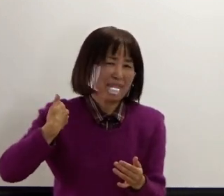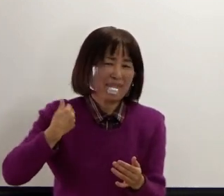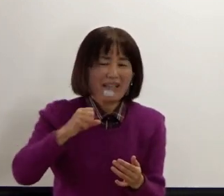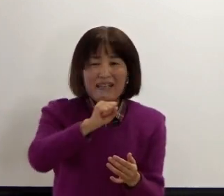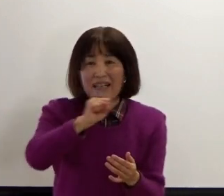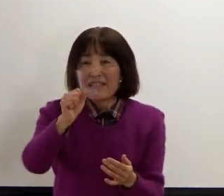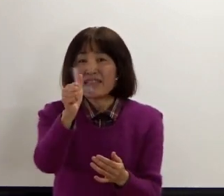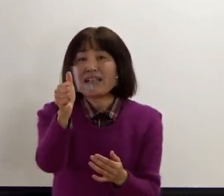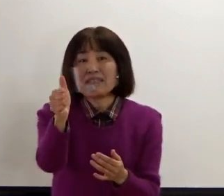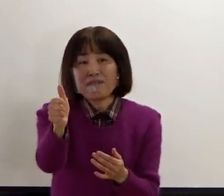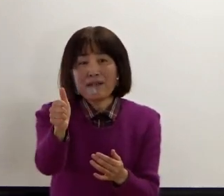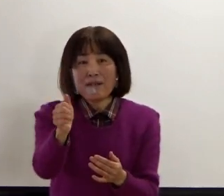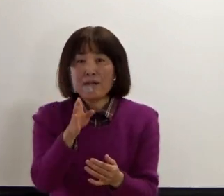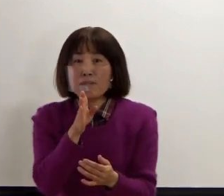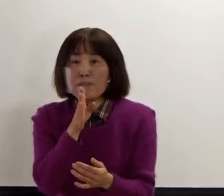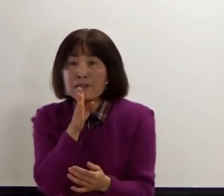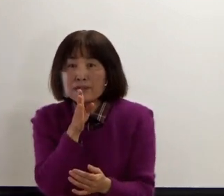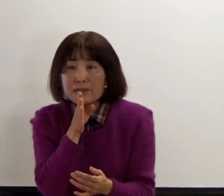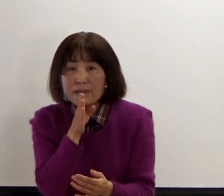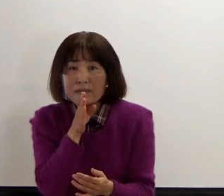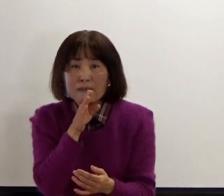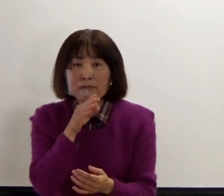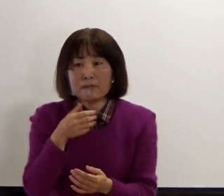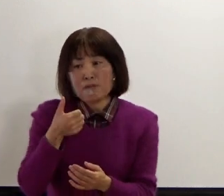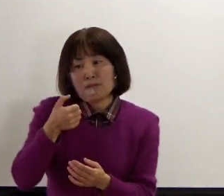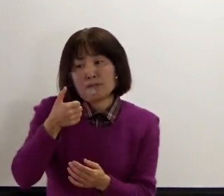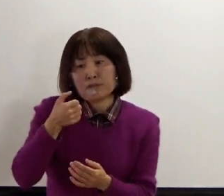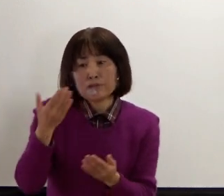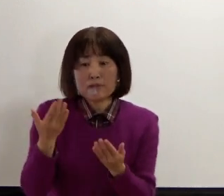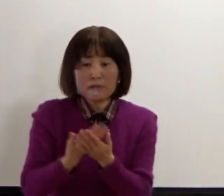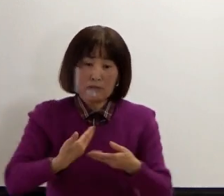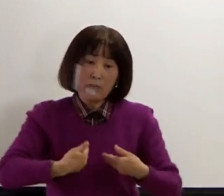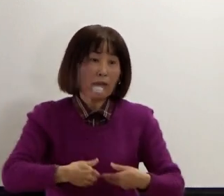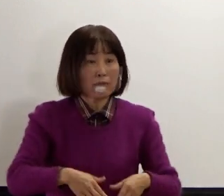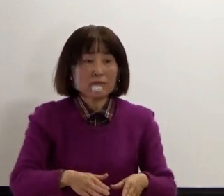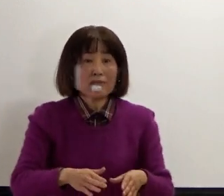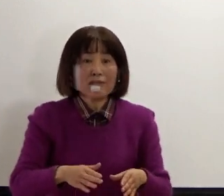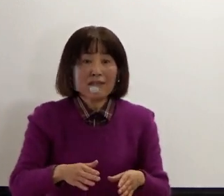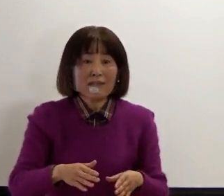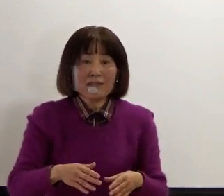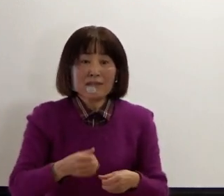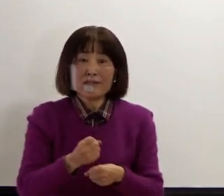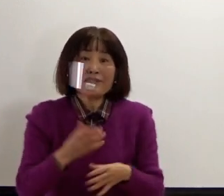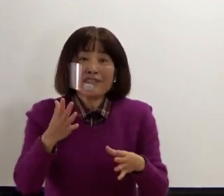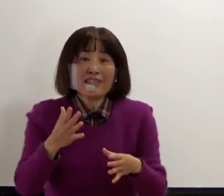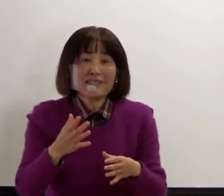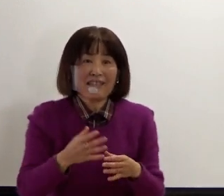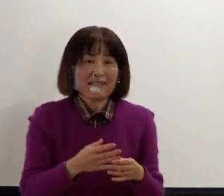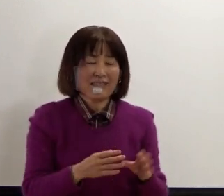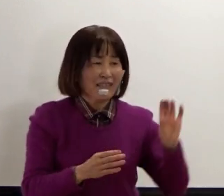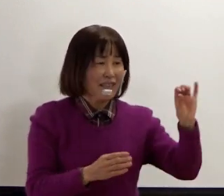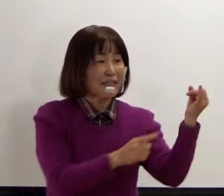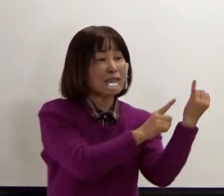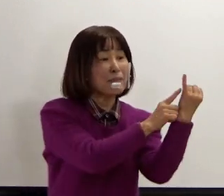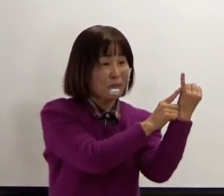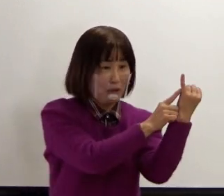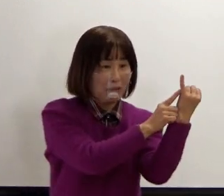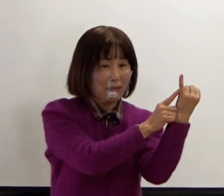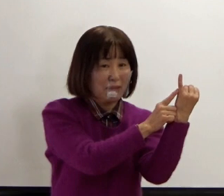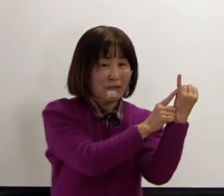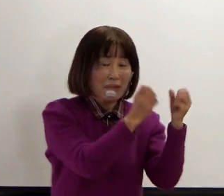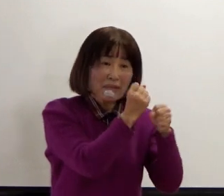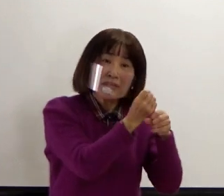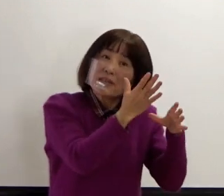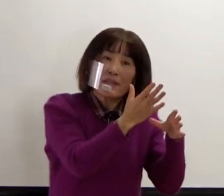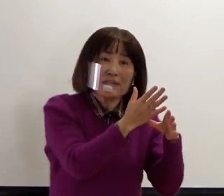分の子供がもうこの時になって生まれる、あるいはこの子が妻の妊娠がイエス様の母マリアを